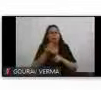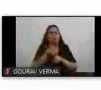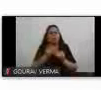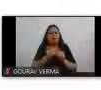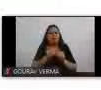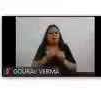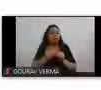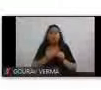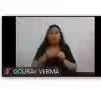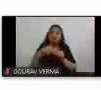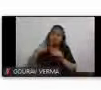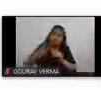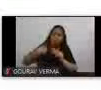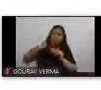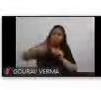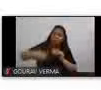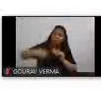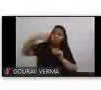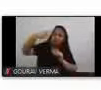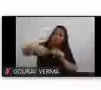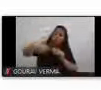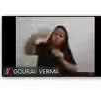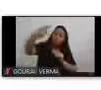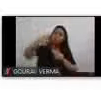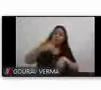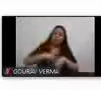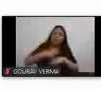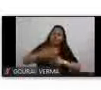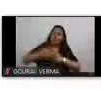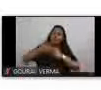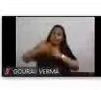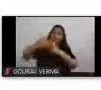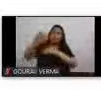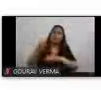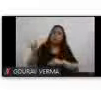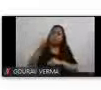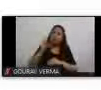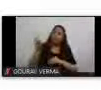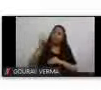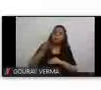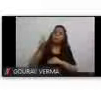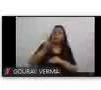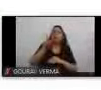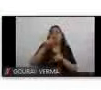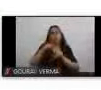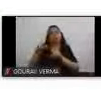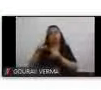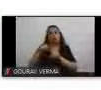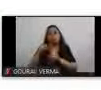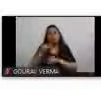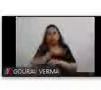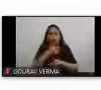periodically repeat करना पड़ेगा to understand how the child is using the vision.